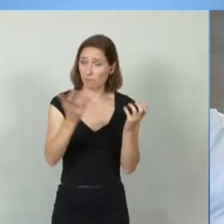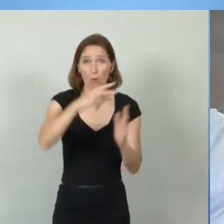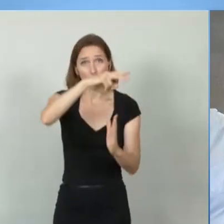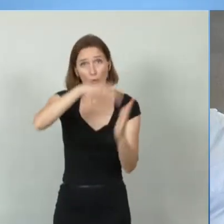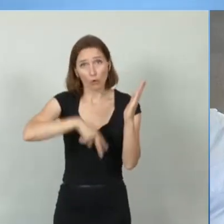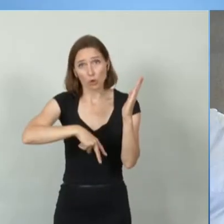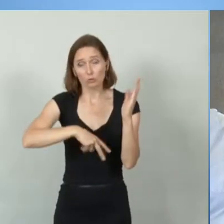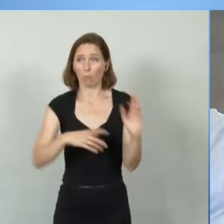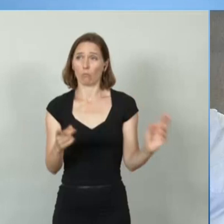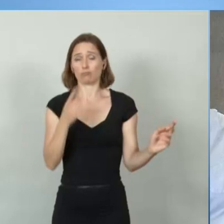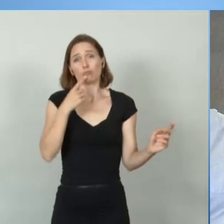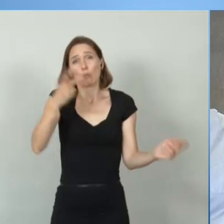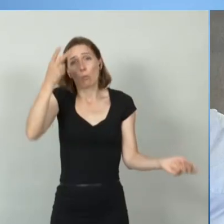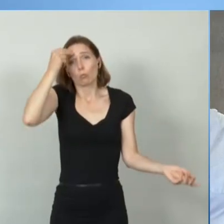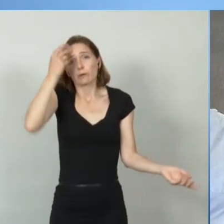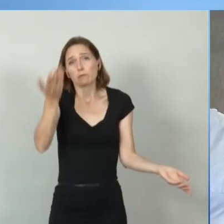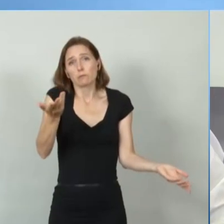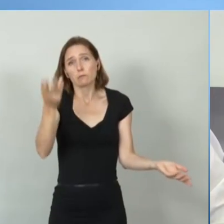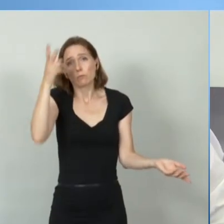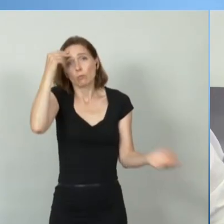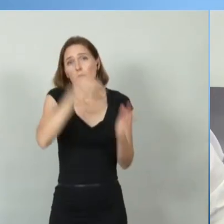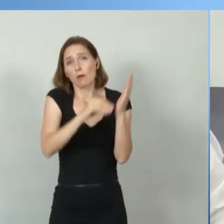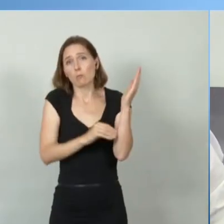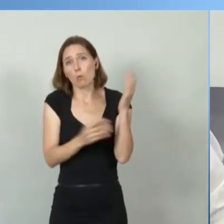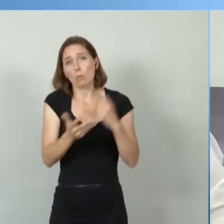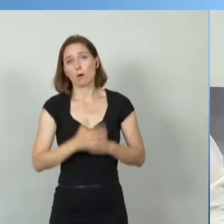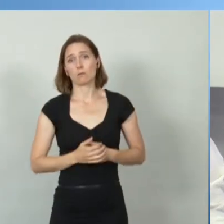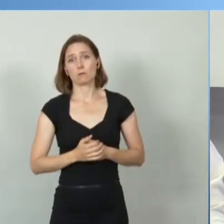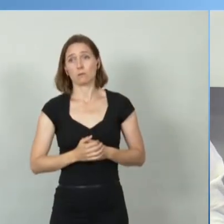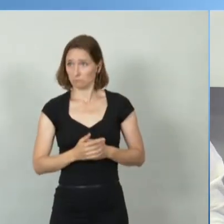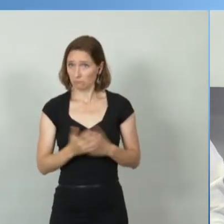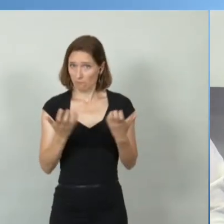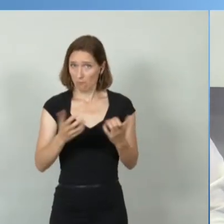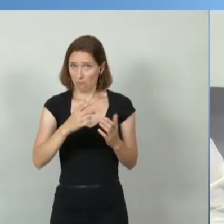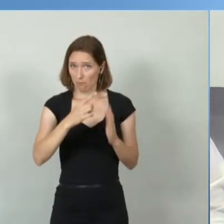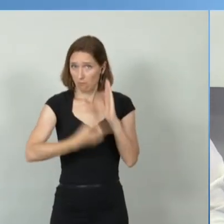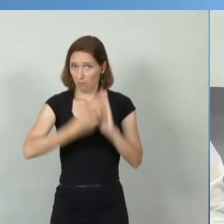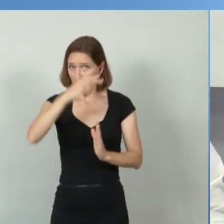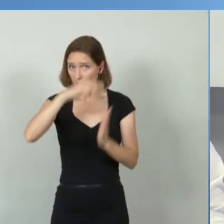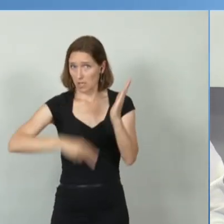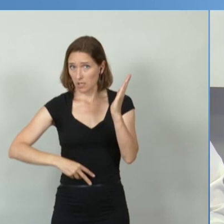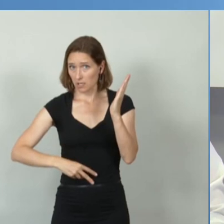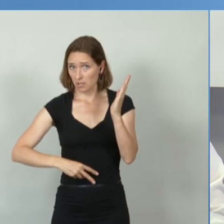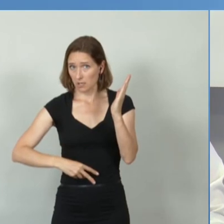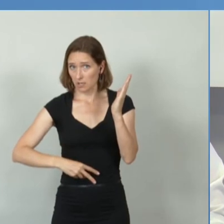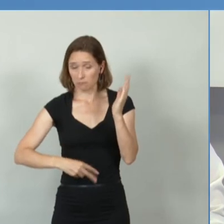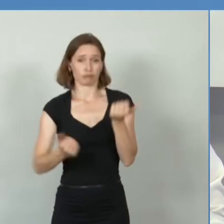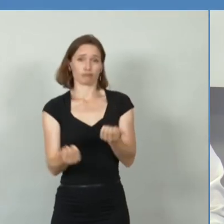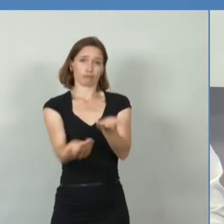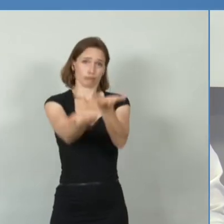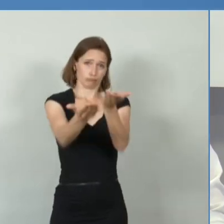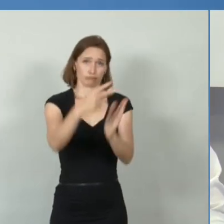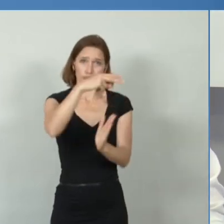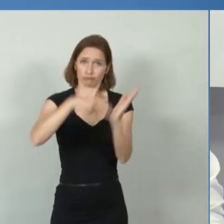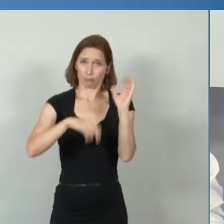le souhaitez on a compris à peu près la teneur de l'amendement non vous voulez relire bah relisez-le alors